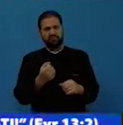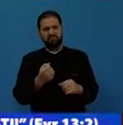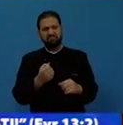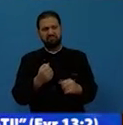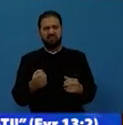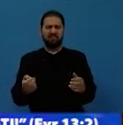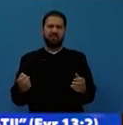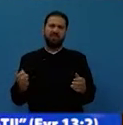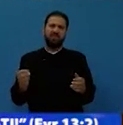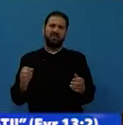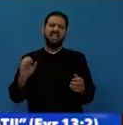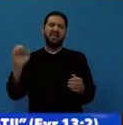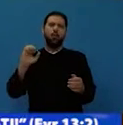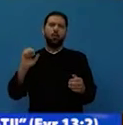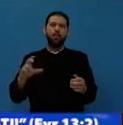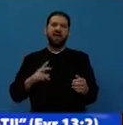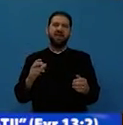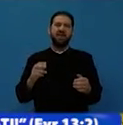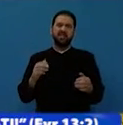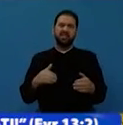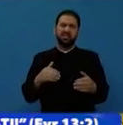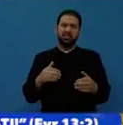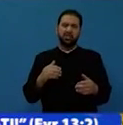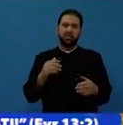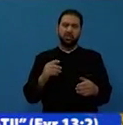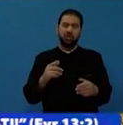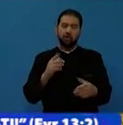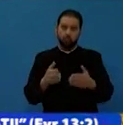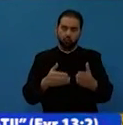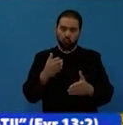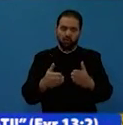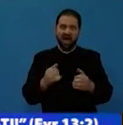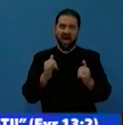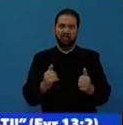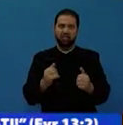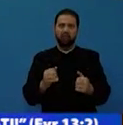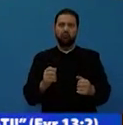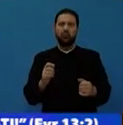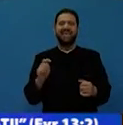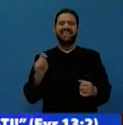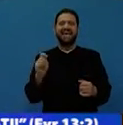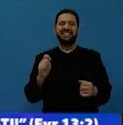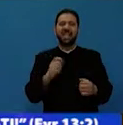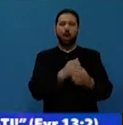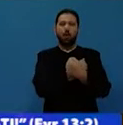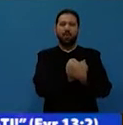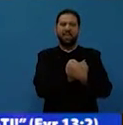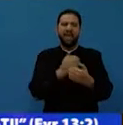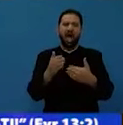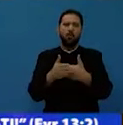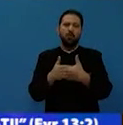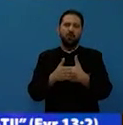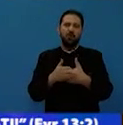însă Europa este supusă acestui test al iubirii și al slujirii aproapelui. Evident